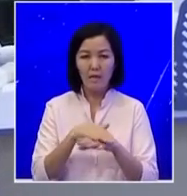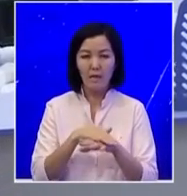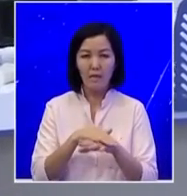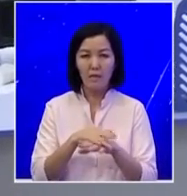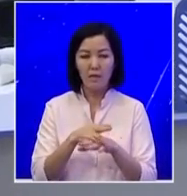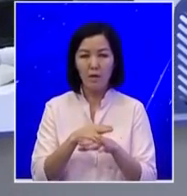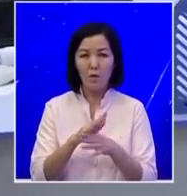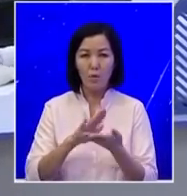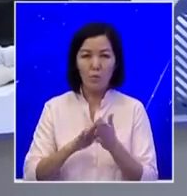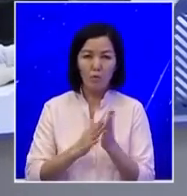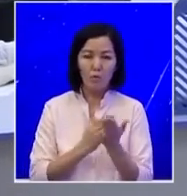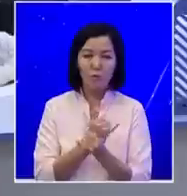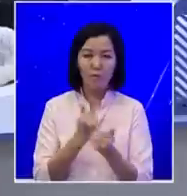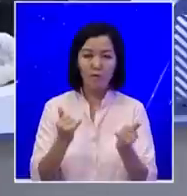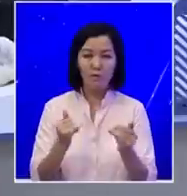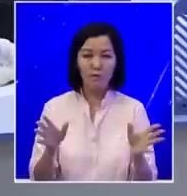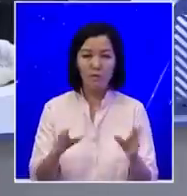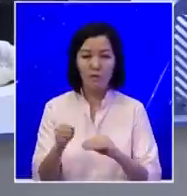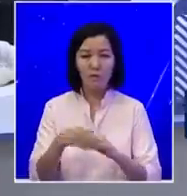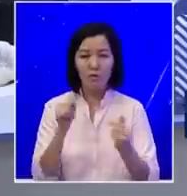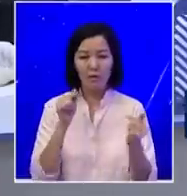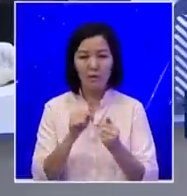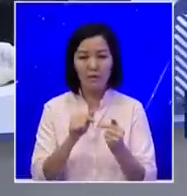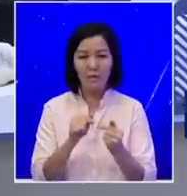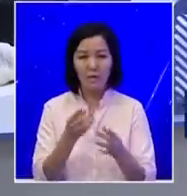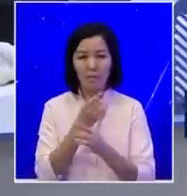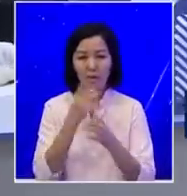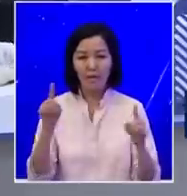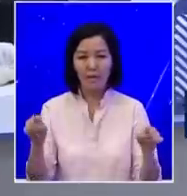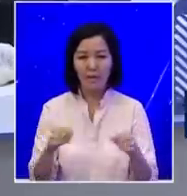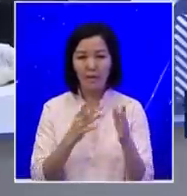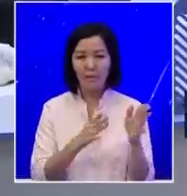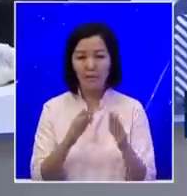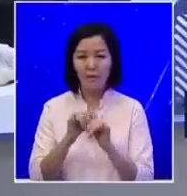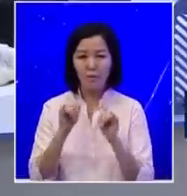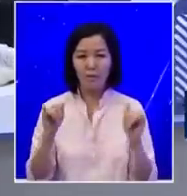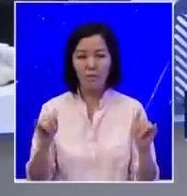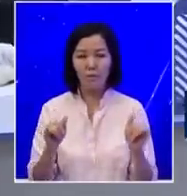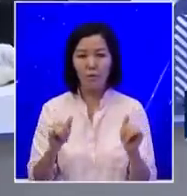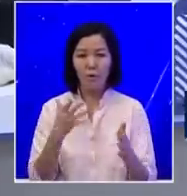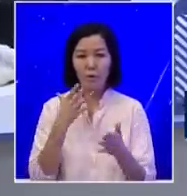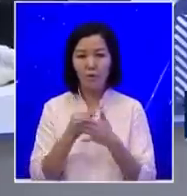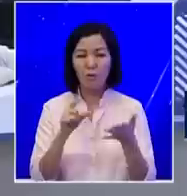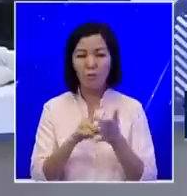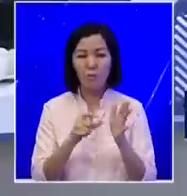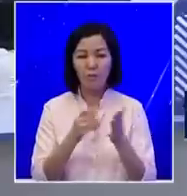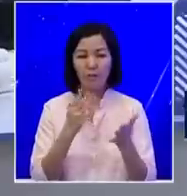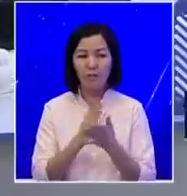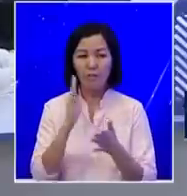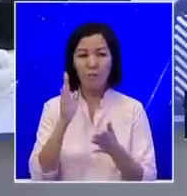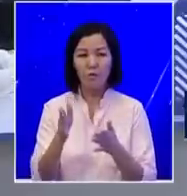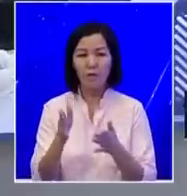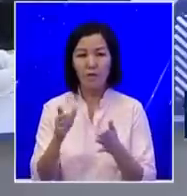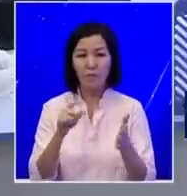жағдай жасау және сыбайлас жемқорлыққа қарсы мәдениетті қалыптастыру. Бұл жерде де біз орын алған тиісті өзінің бөлмесі бар. Болашақта